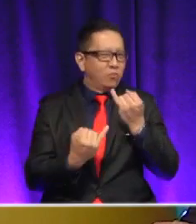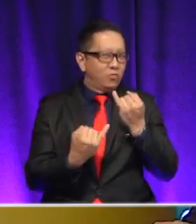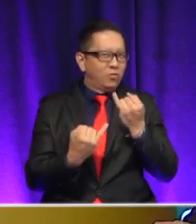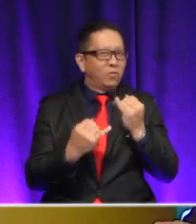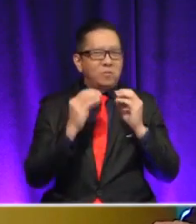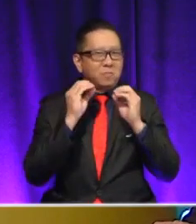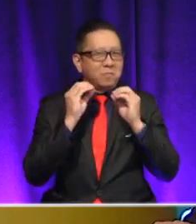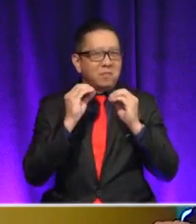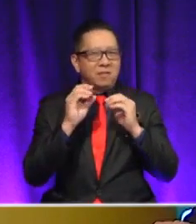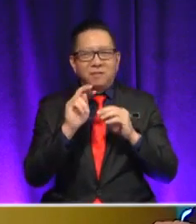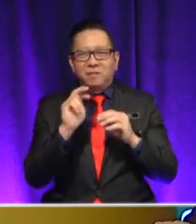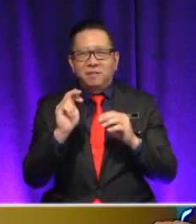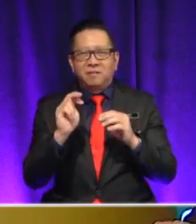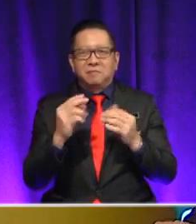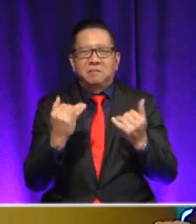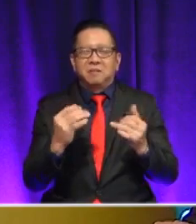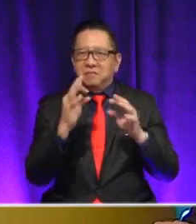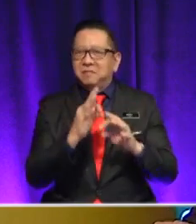dengan gratis